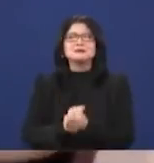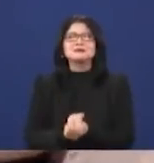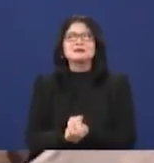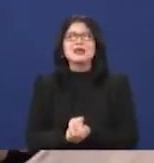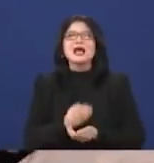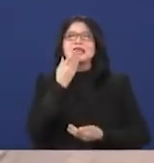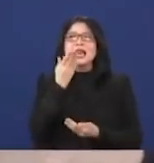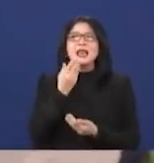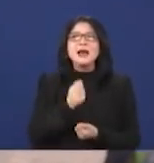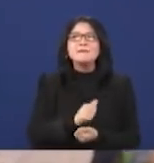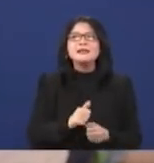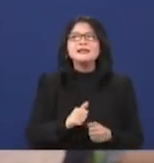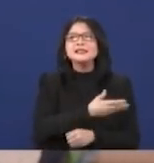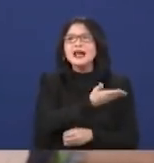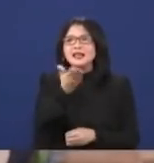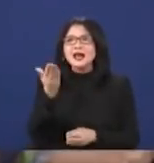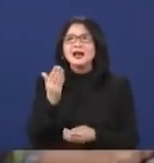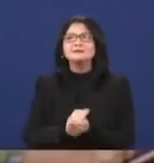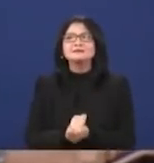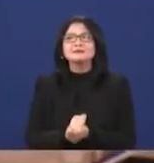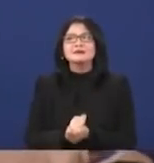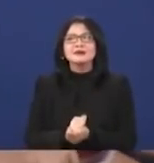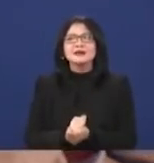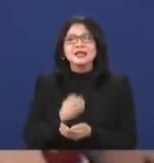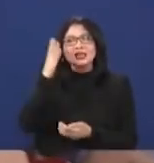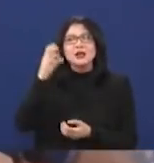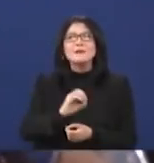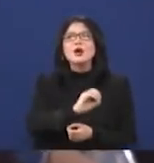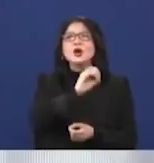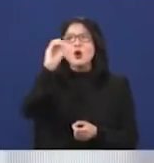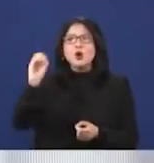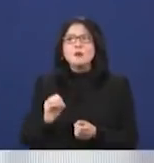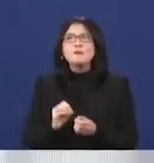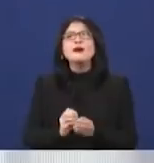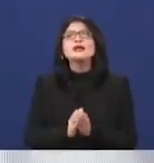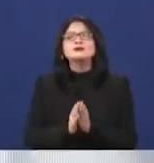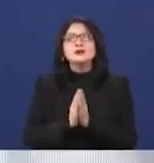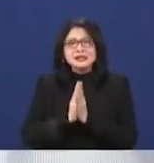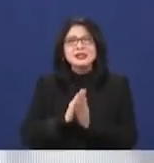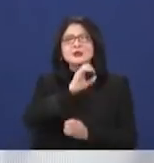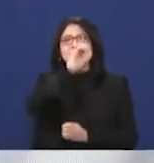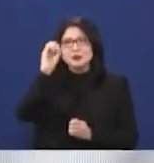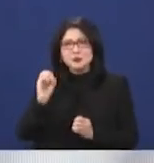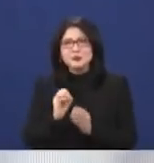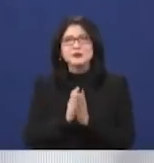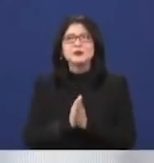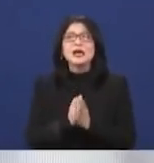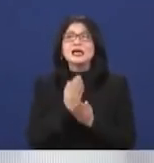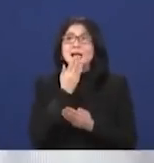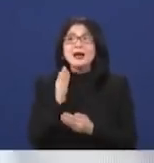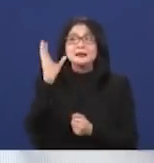Salam sejahtera bagi kita sekalian. Shalom, Om Swastiastu, Nama Budaya. Selamat